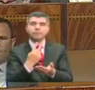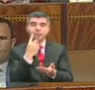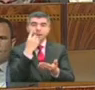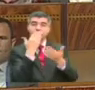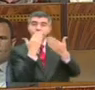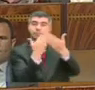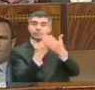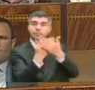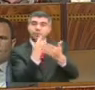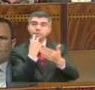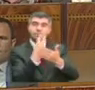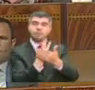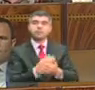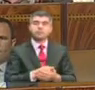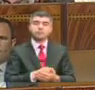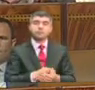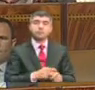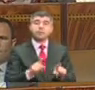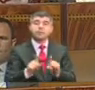بأعينكم، وهي كانت مخصصة لإيواء